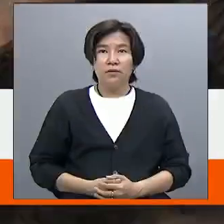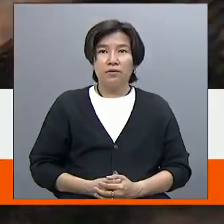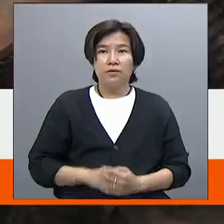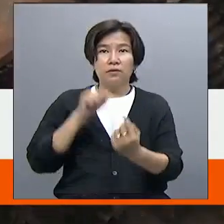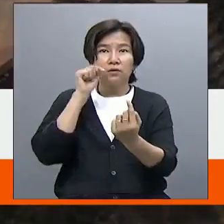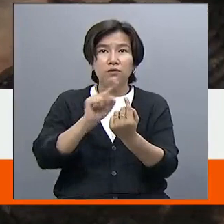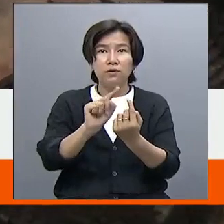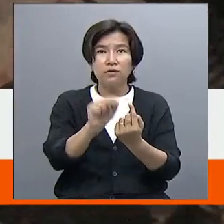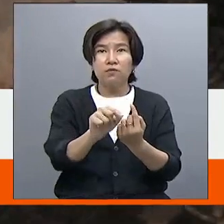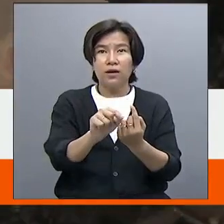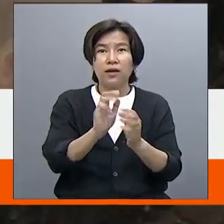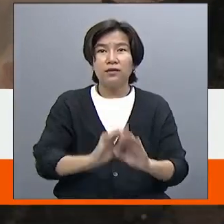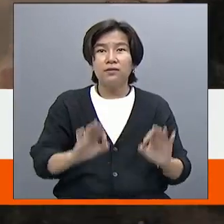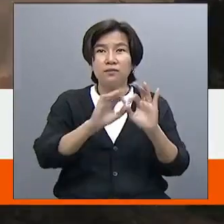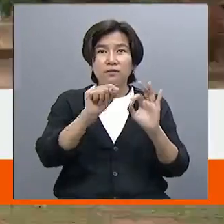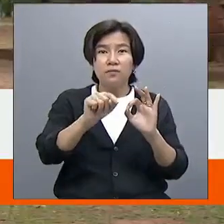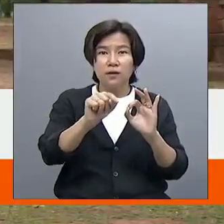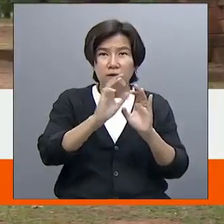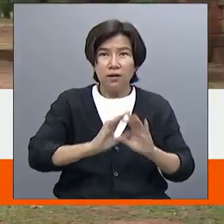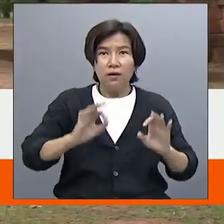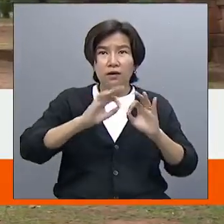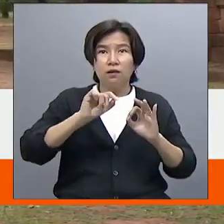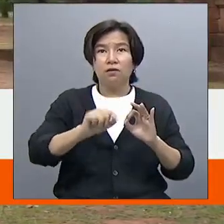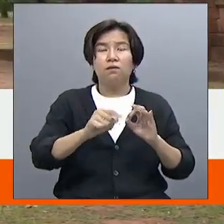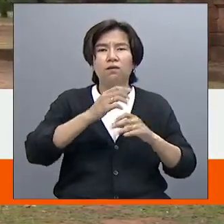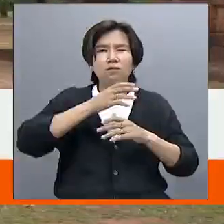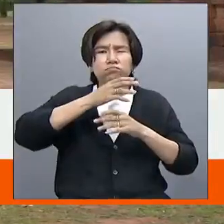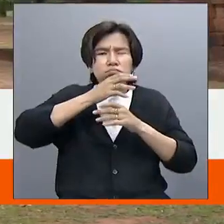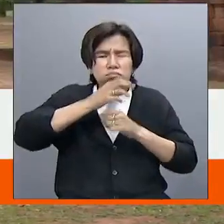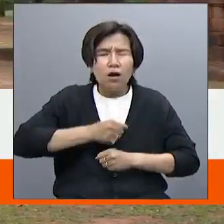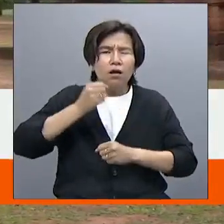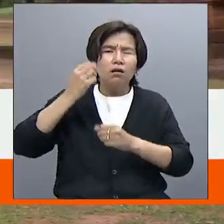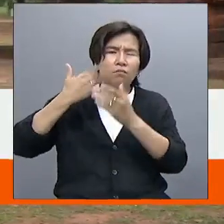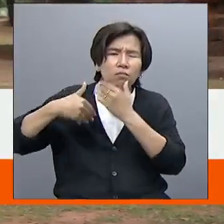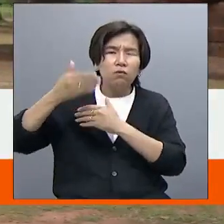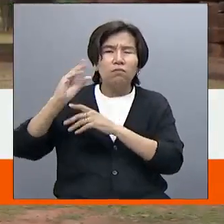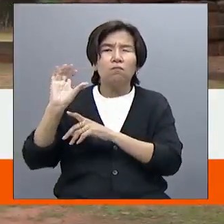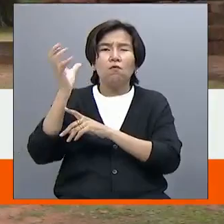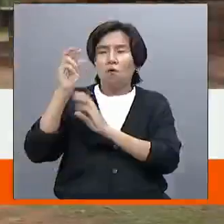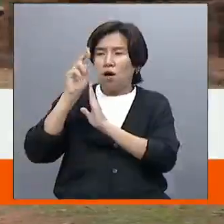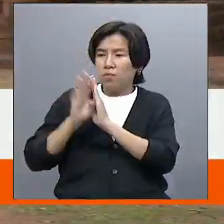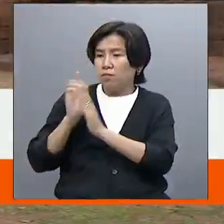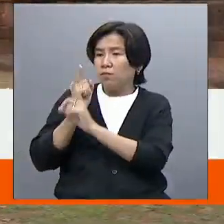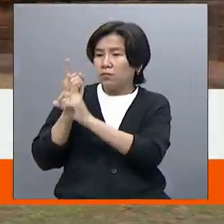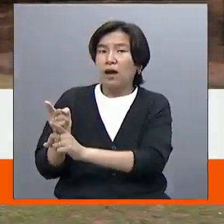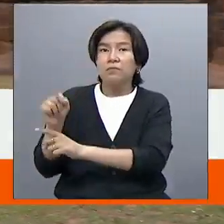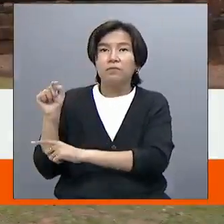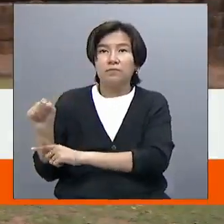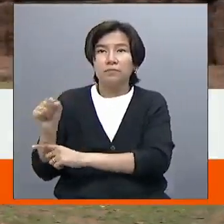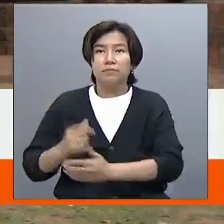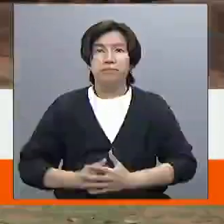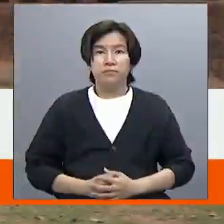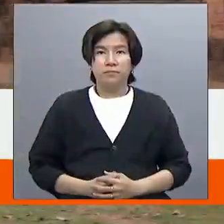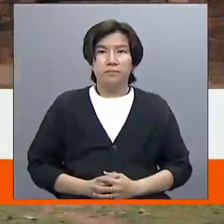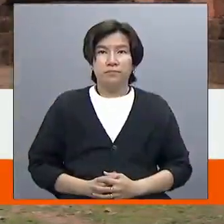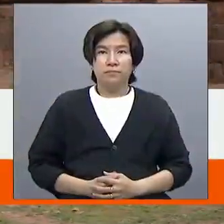จัดการแหล่งมรดกโลกมันจะต้องเป็นไปตามเกณฑ์และข้อกำหนดของ BTSซึ่งก็ประกาศแล้วเนี่ยเราก็จะ